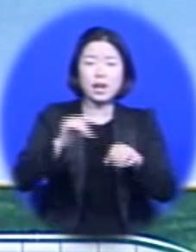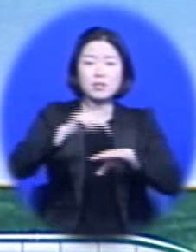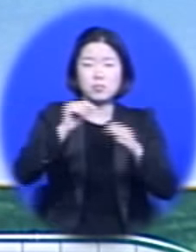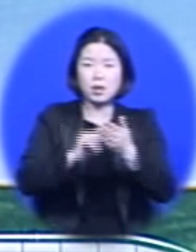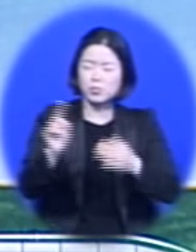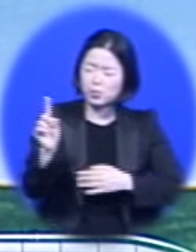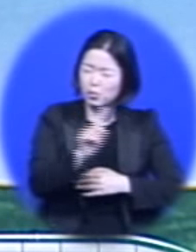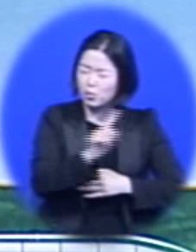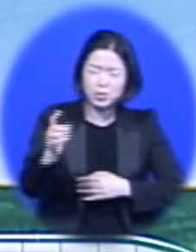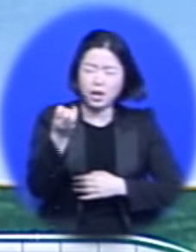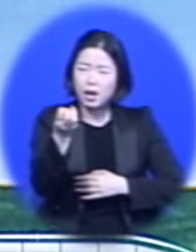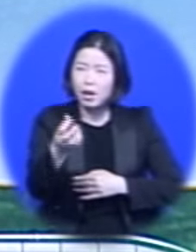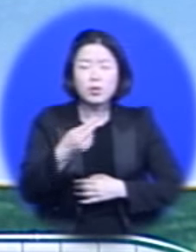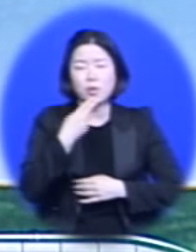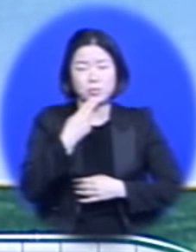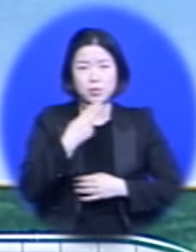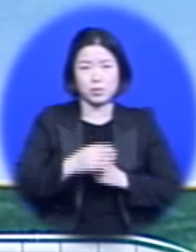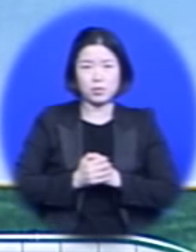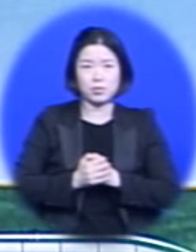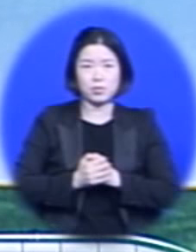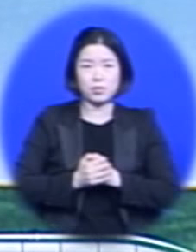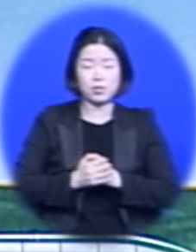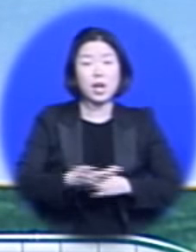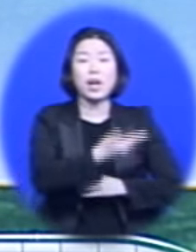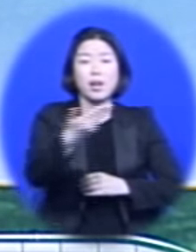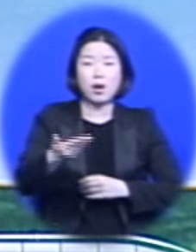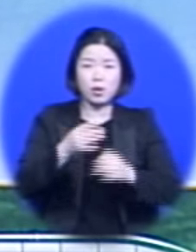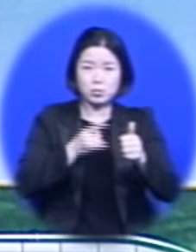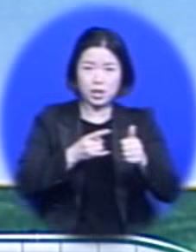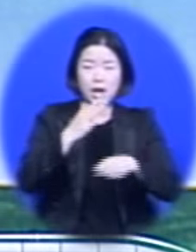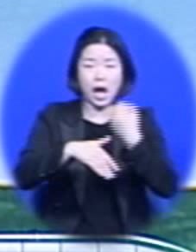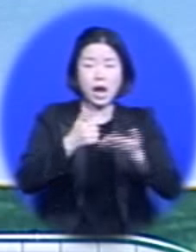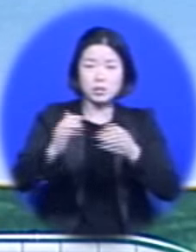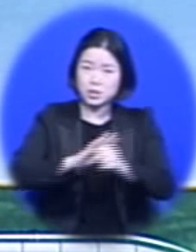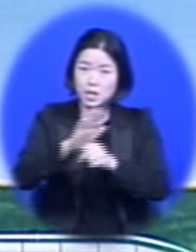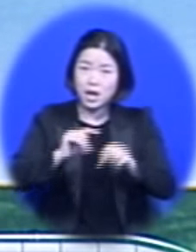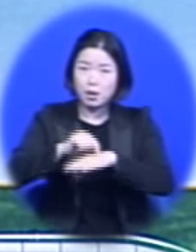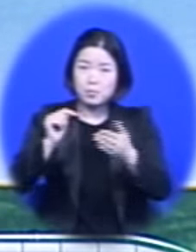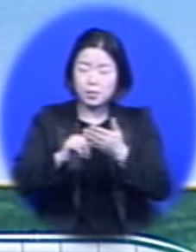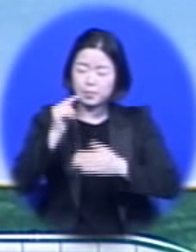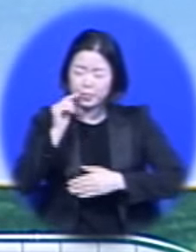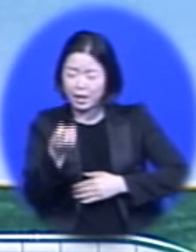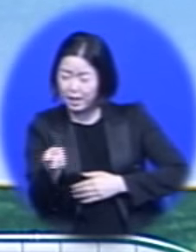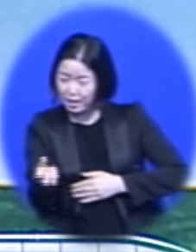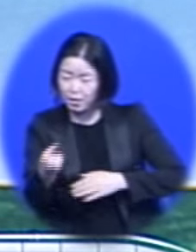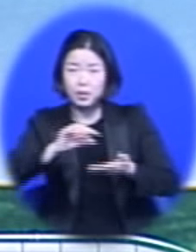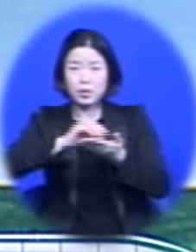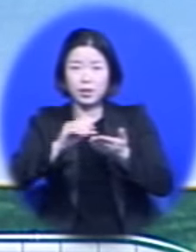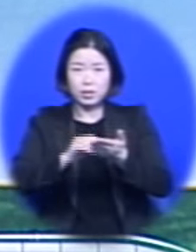도무지 없다고 해요. 구원받지 못한 사람에게는. 여러분에게 하나님을 사랑하는 마음이 겨자씨만큼이라도